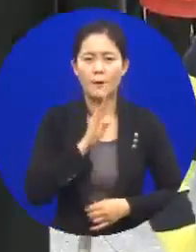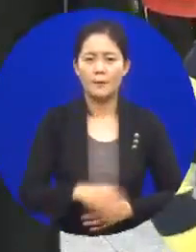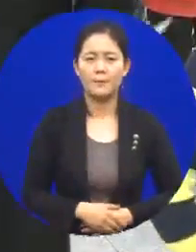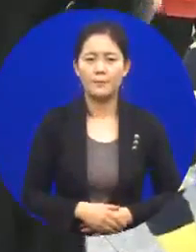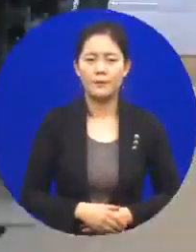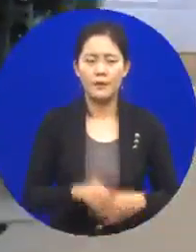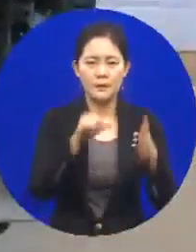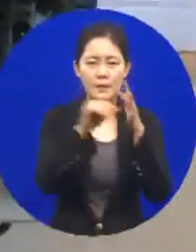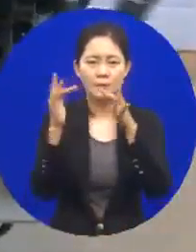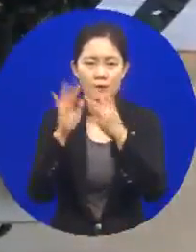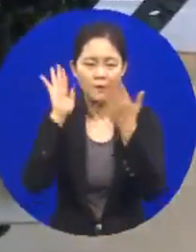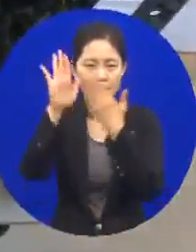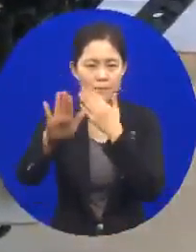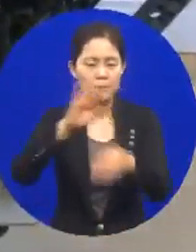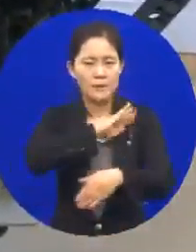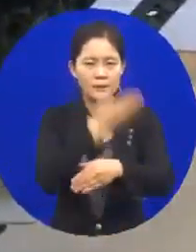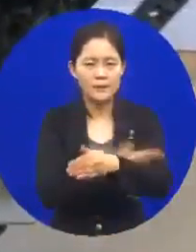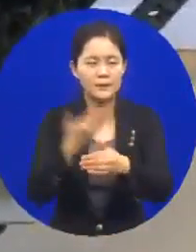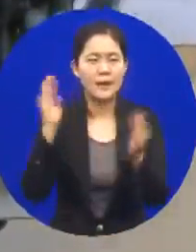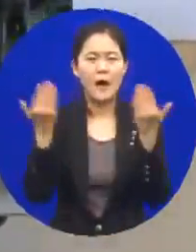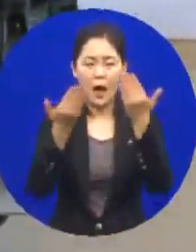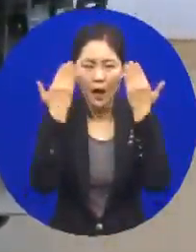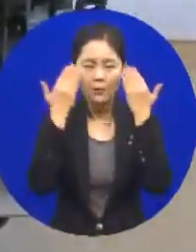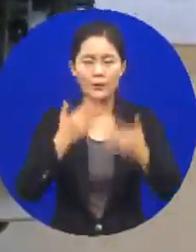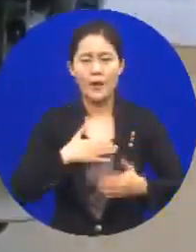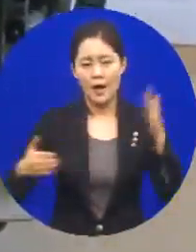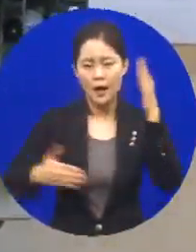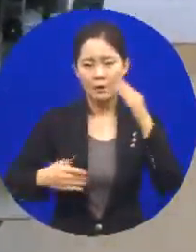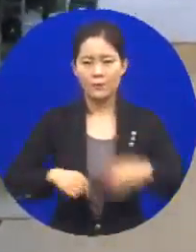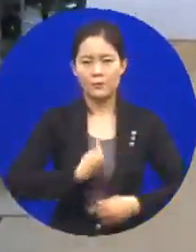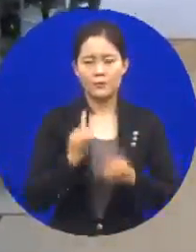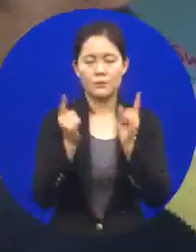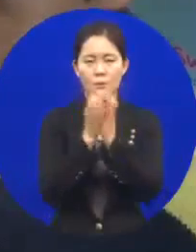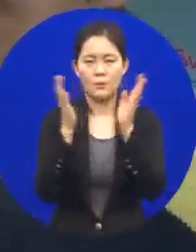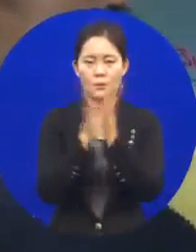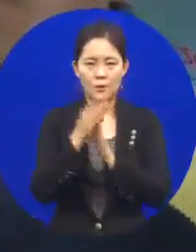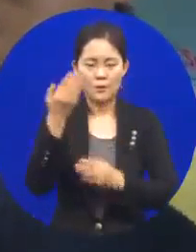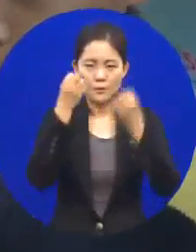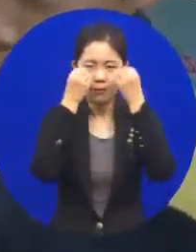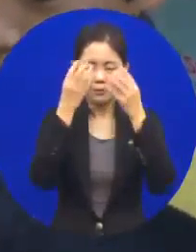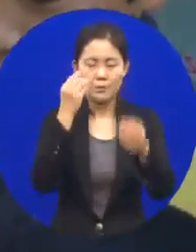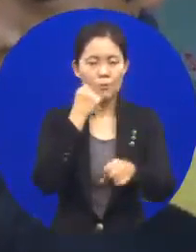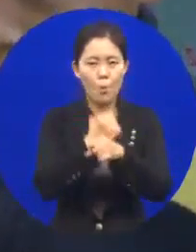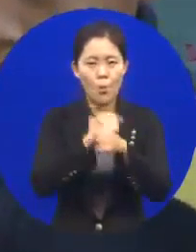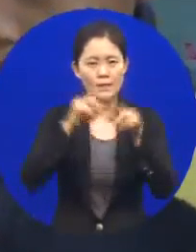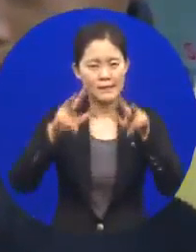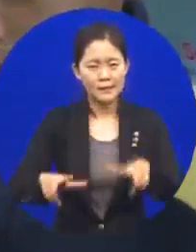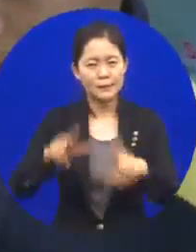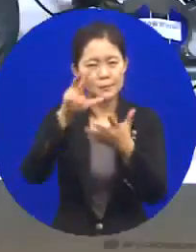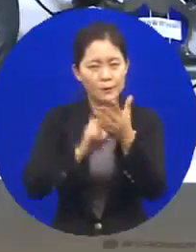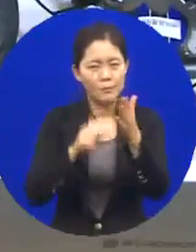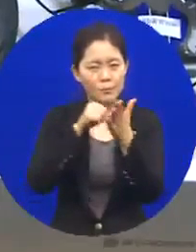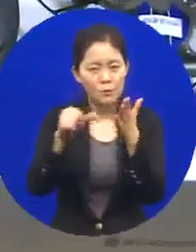자극했습니다. 사물인터넷 미래인재학교에서는 학생 스스로 사물인터넷 기술을 적용해 기존 제품의 문제점을